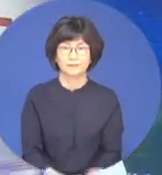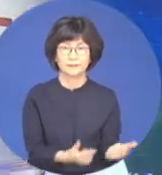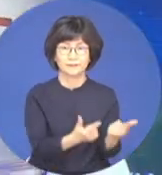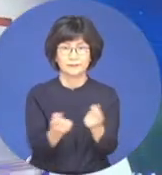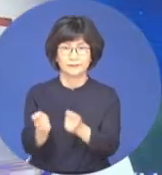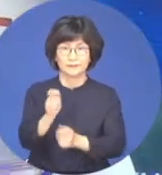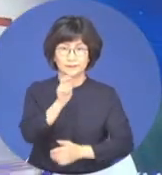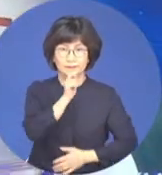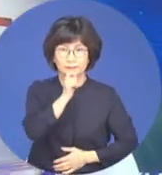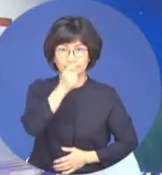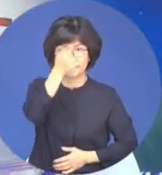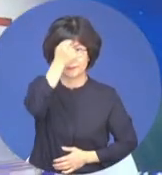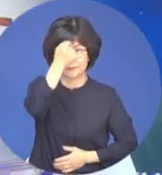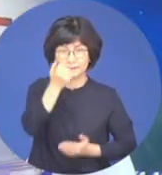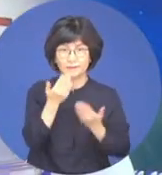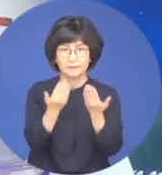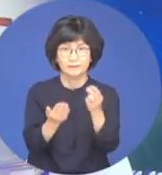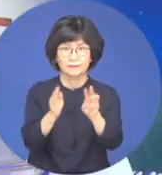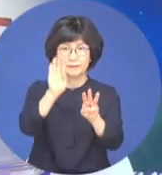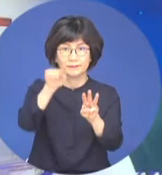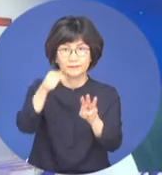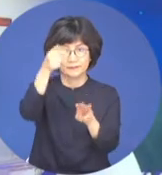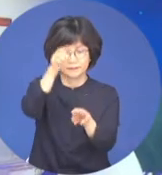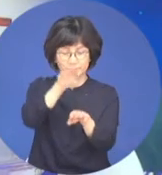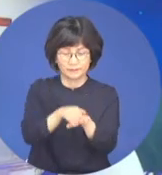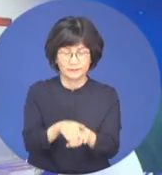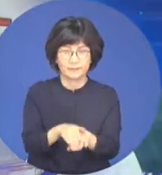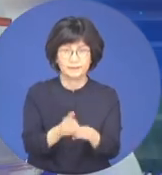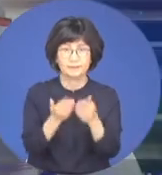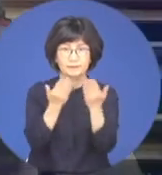같이 묵상 기도 드리심으로 주의 3부 예배를 드리겠습니다.